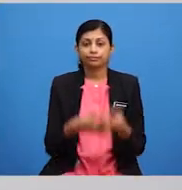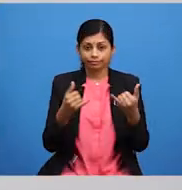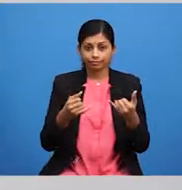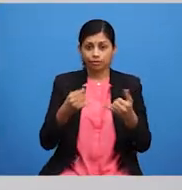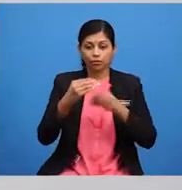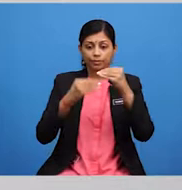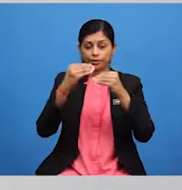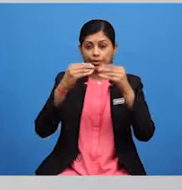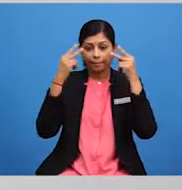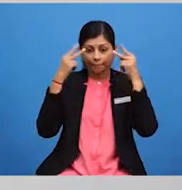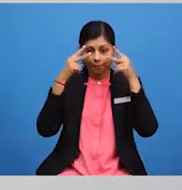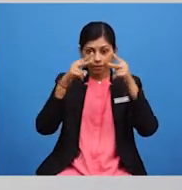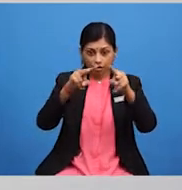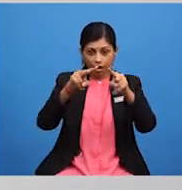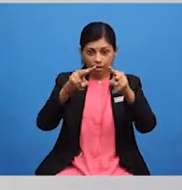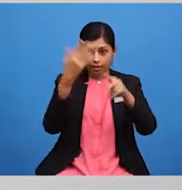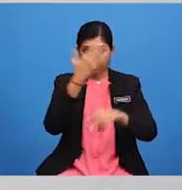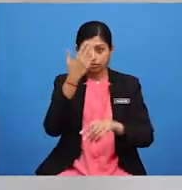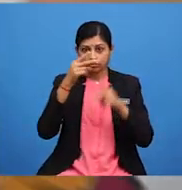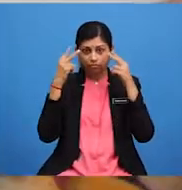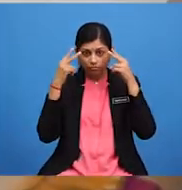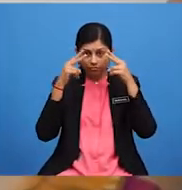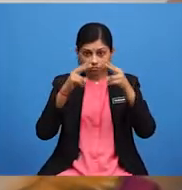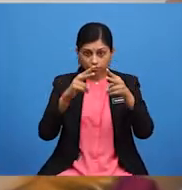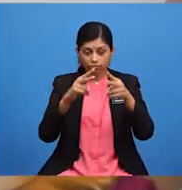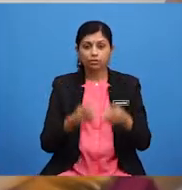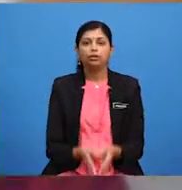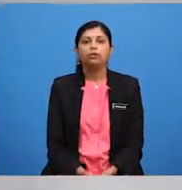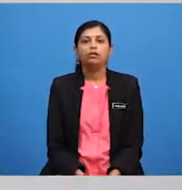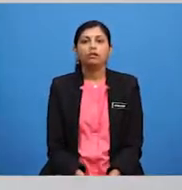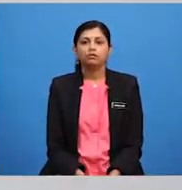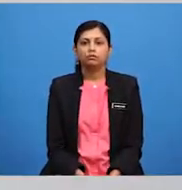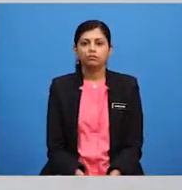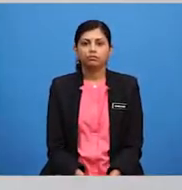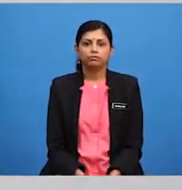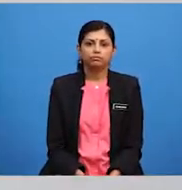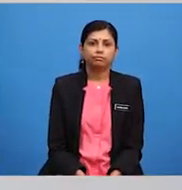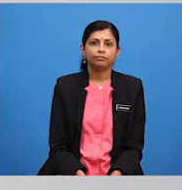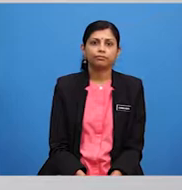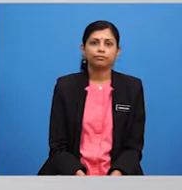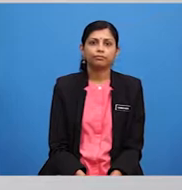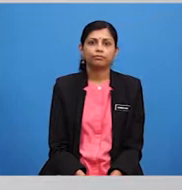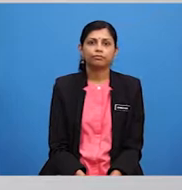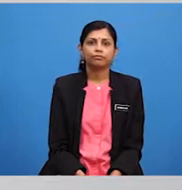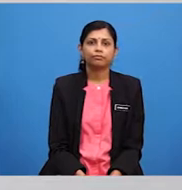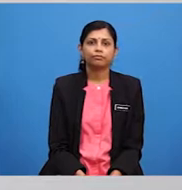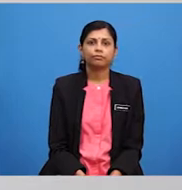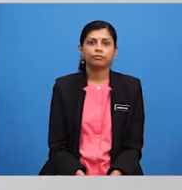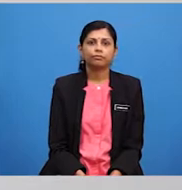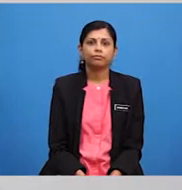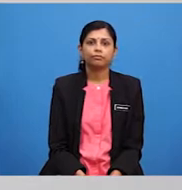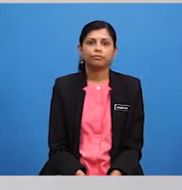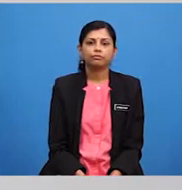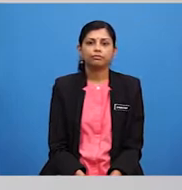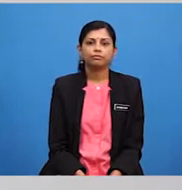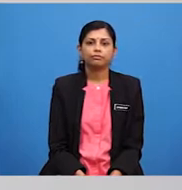objek dan melabelkan setiap pepenjuru dengan label A, B, C